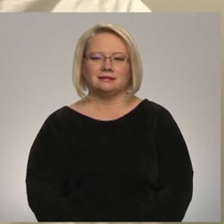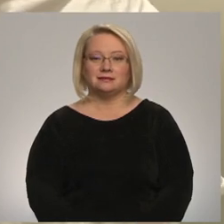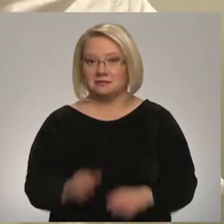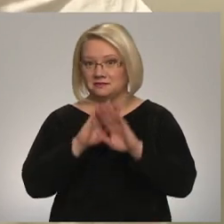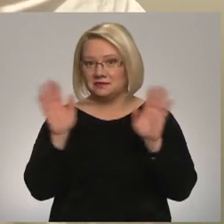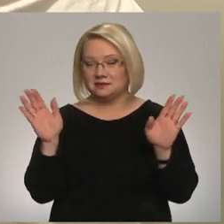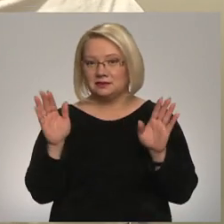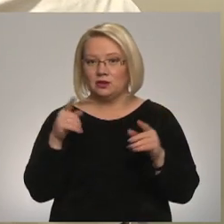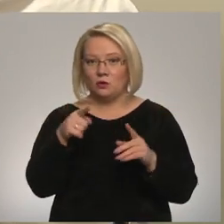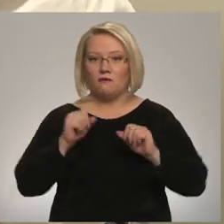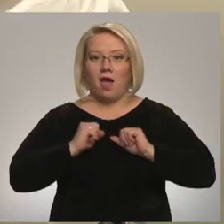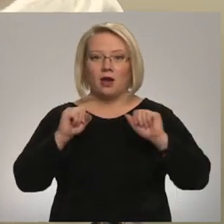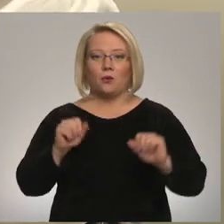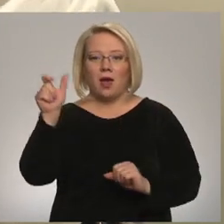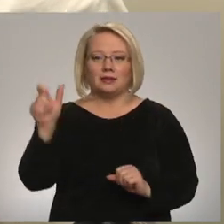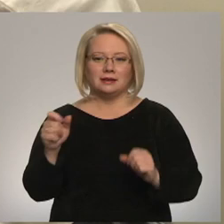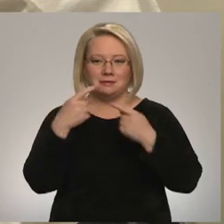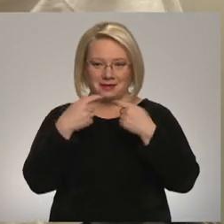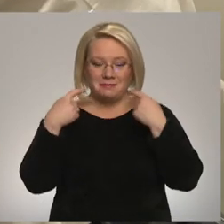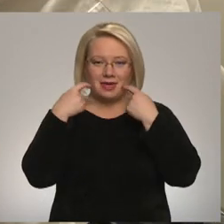Viss, tu esi varons. Pasmēdī kamerē.